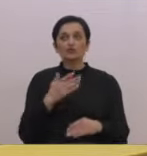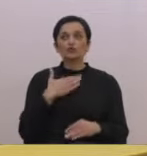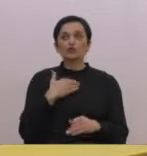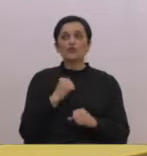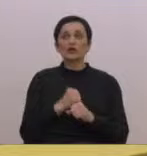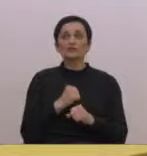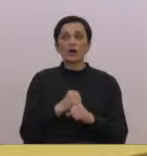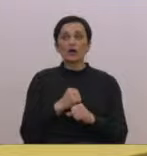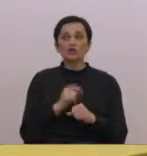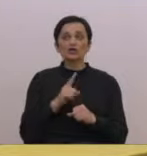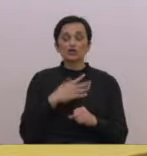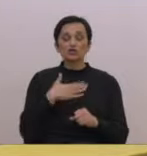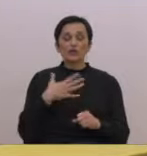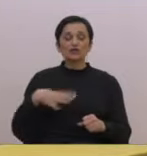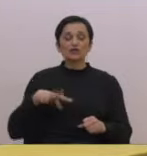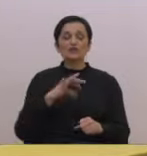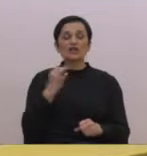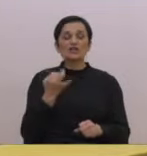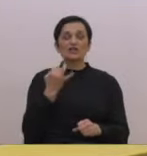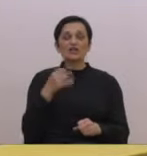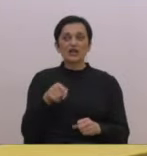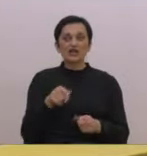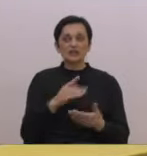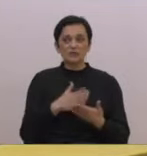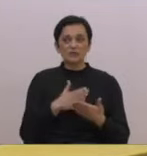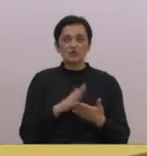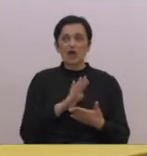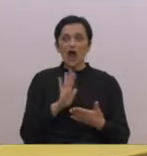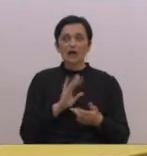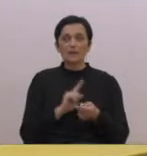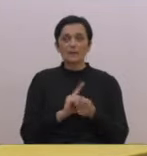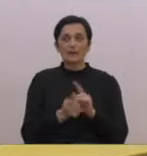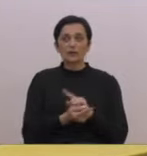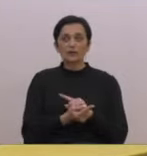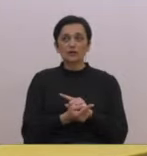ვაკეთებთ იმას, რაც ჩვენი ქვეყნის ინტერესებშია და არა პირიქით.